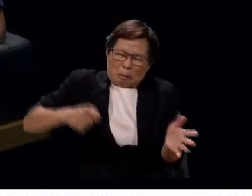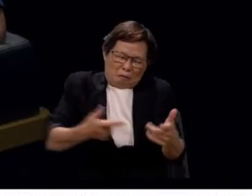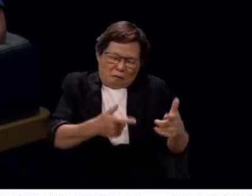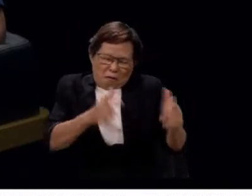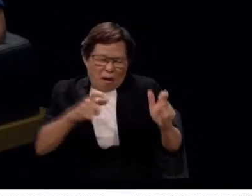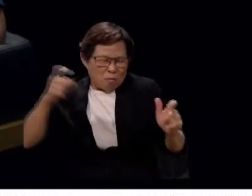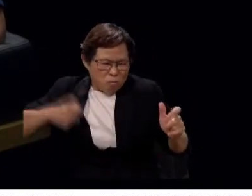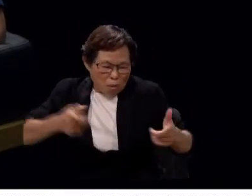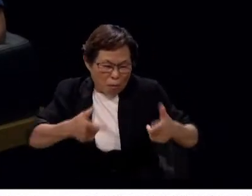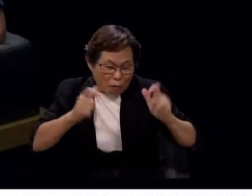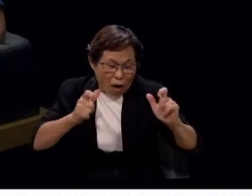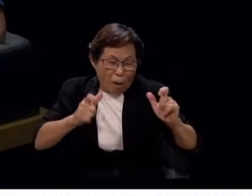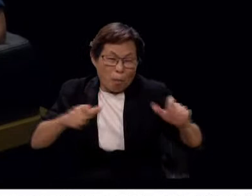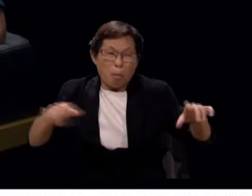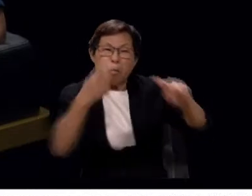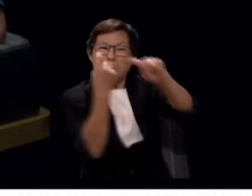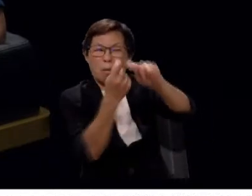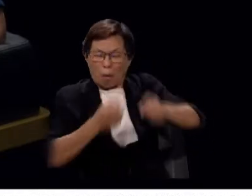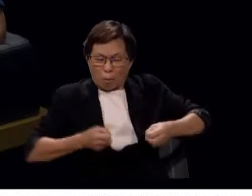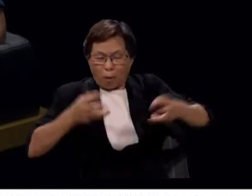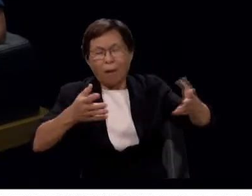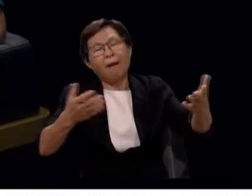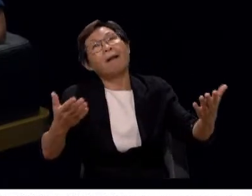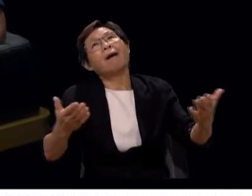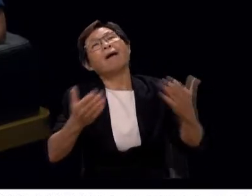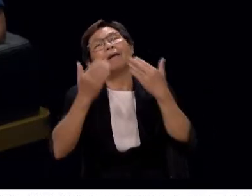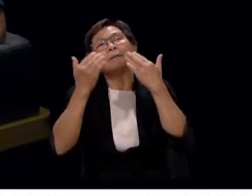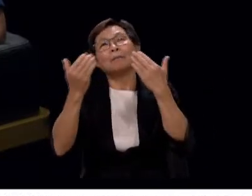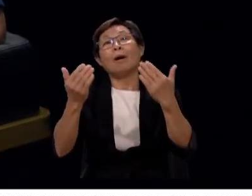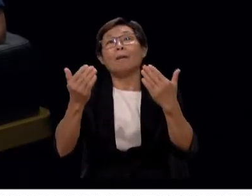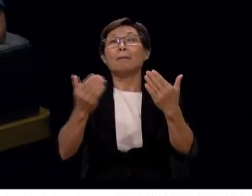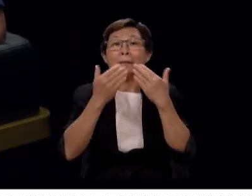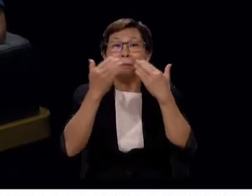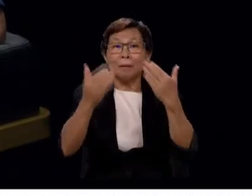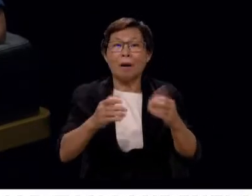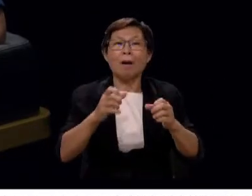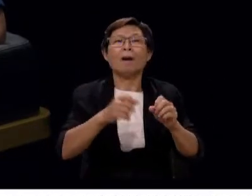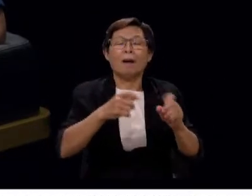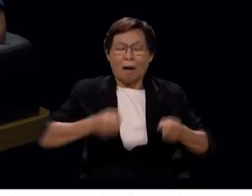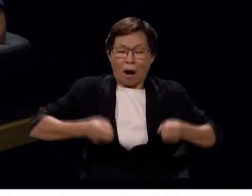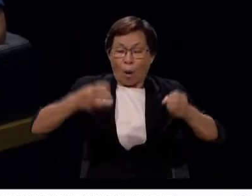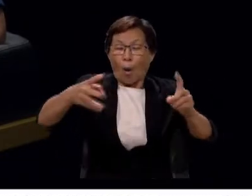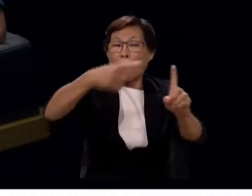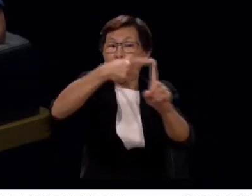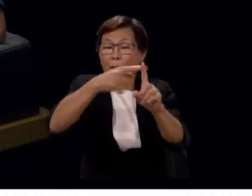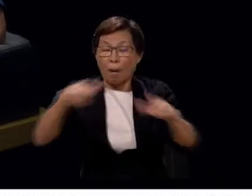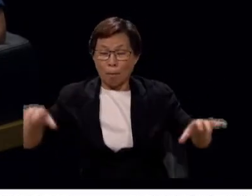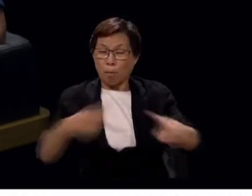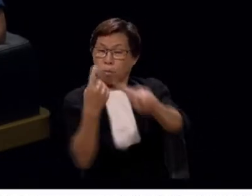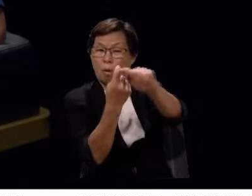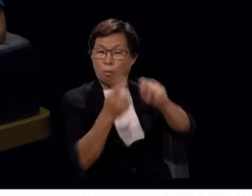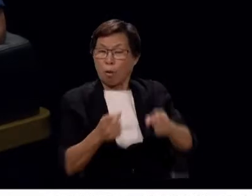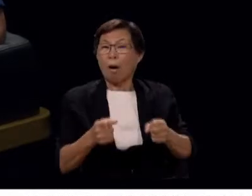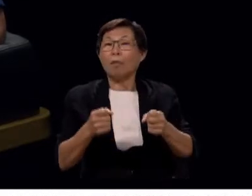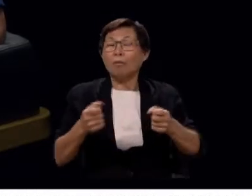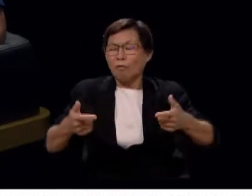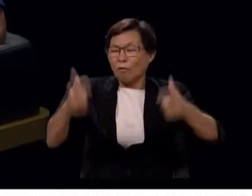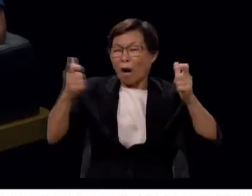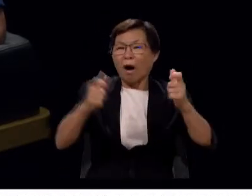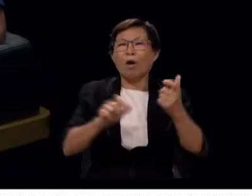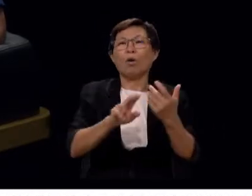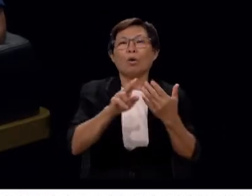mempercepat kan akhirnya Alhamdulillah Plaza itu dapat dibina dengan cepat siap yang menghubungkan Utara dan